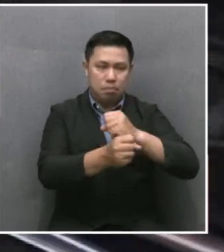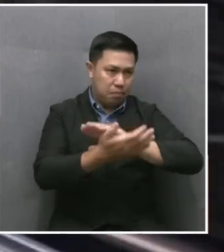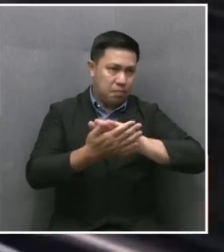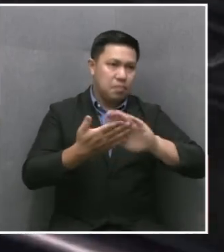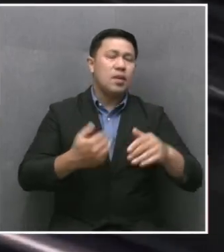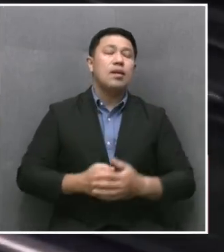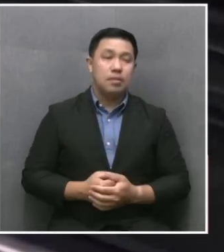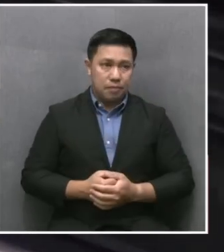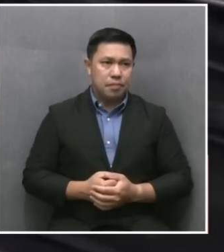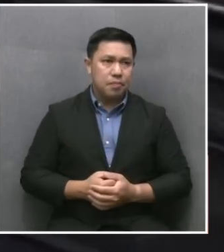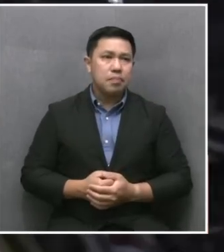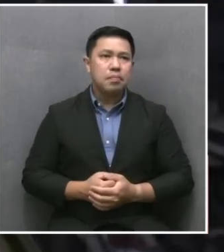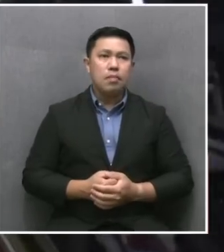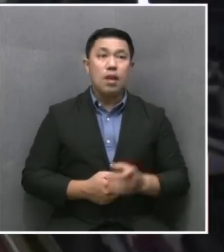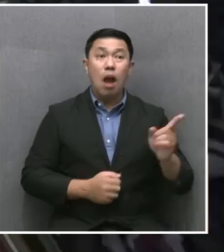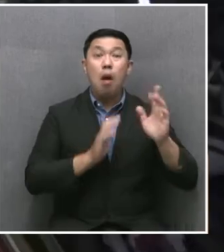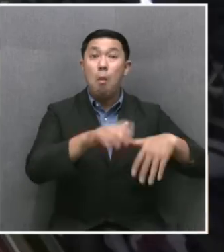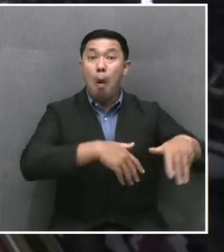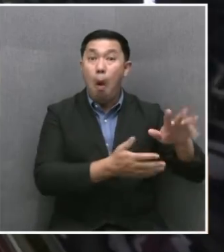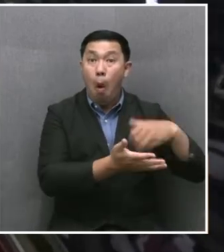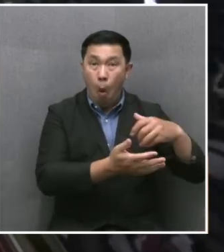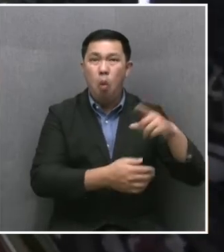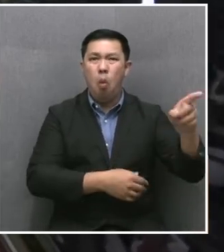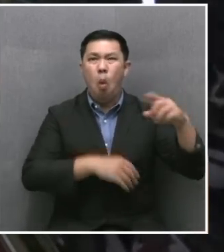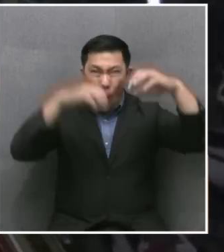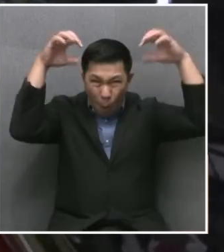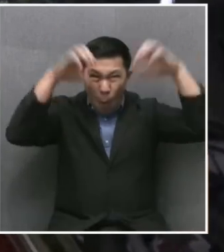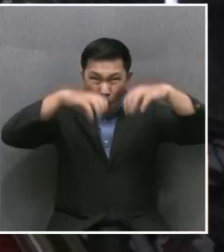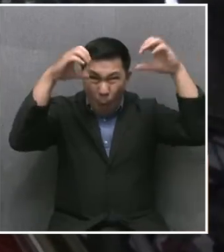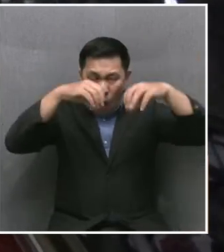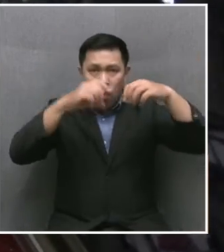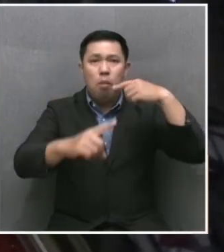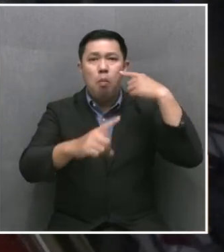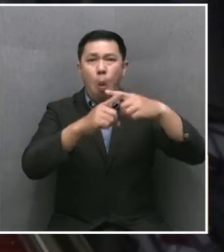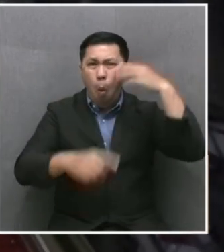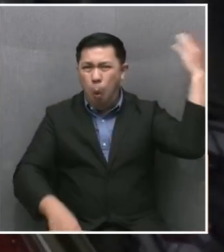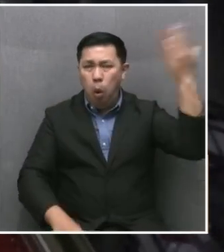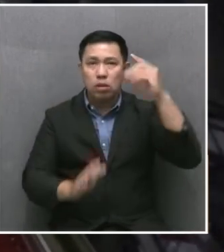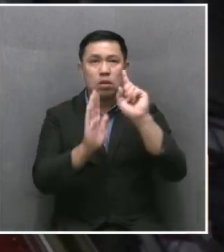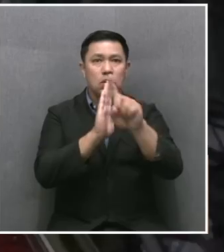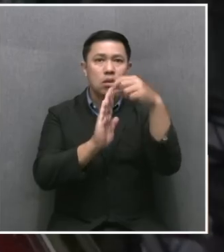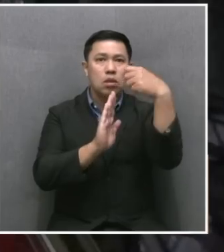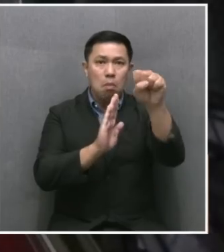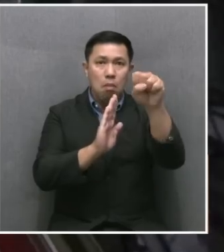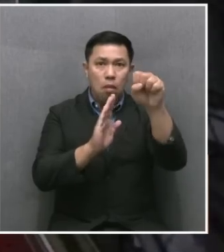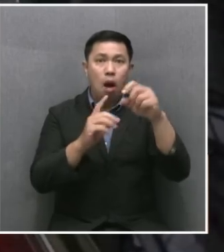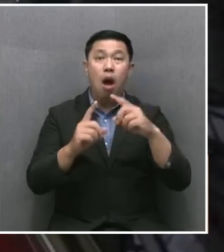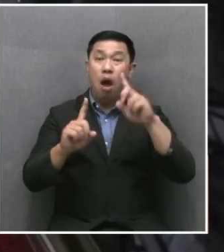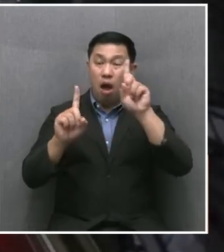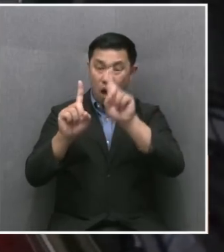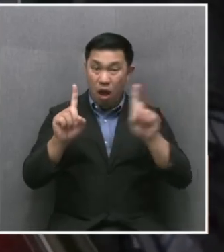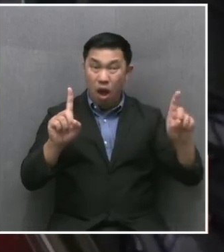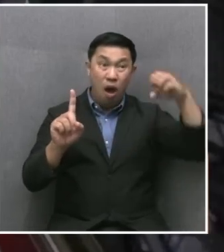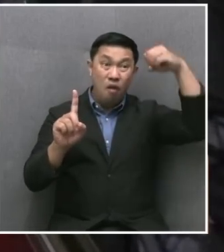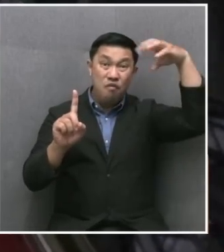พื้นที่เล่าว่าขณะเกิดเหตุได้มีฝนตกหนักเกิดลมพัดอย่างรุนแรงนานประมาณ 10นาทีเสาไฟหักโค่นลงมา